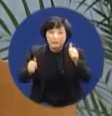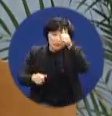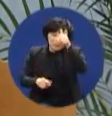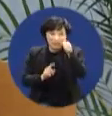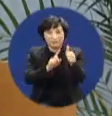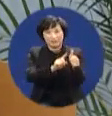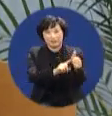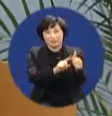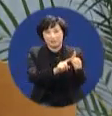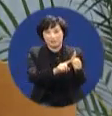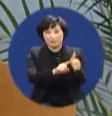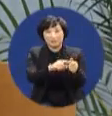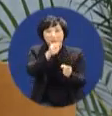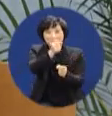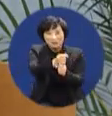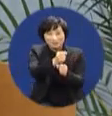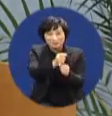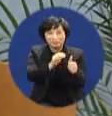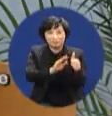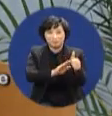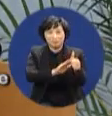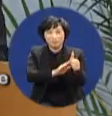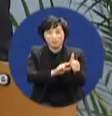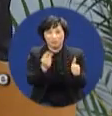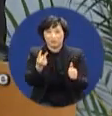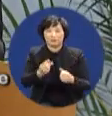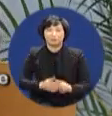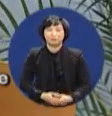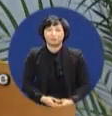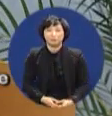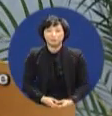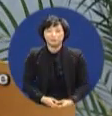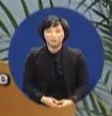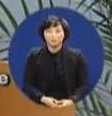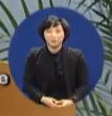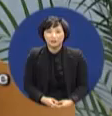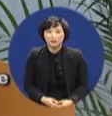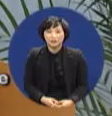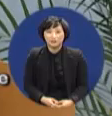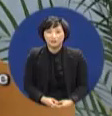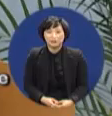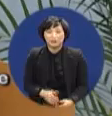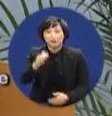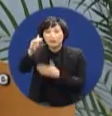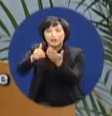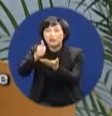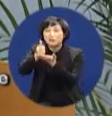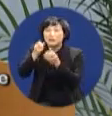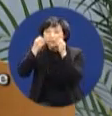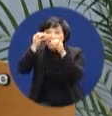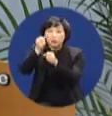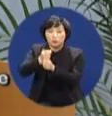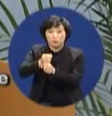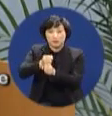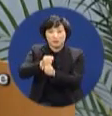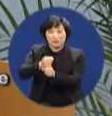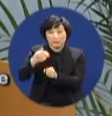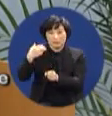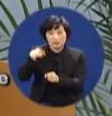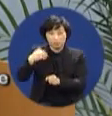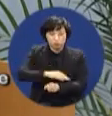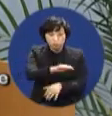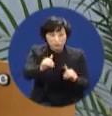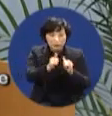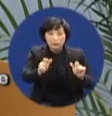인간인 아담을 만들었어요. 그리고 창조하신 책임을 다해서 인간이 살아갈 수